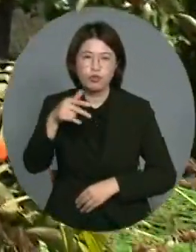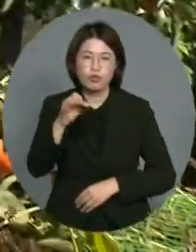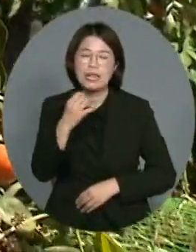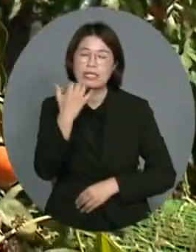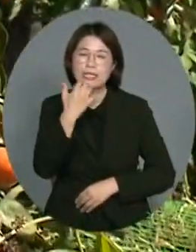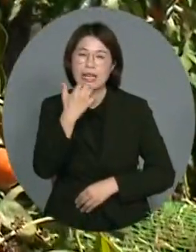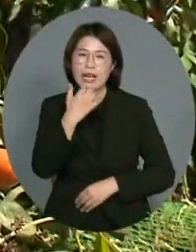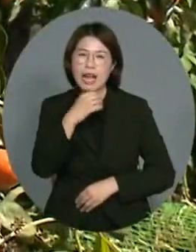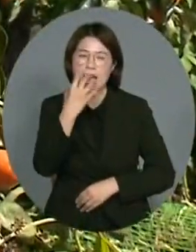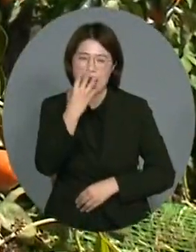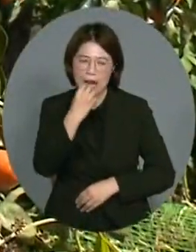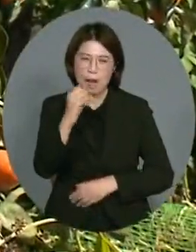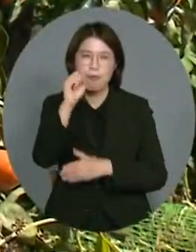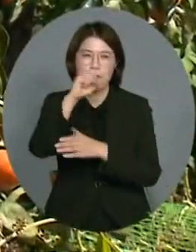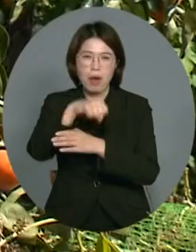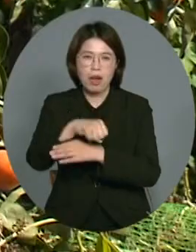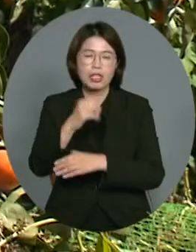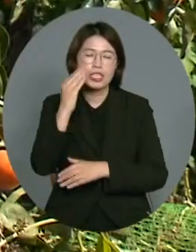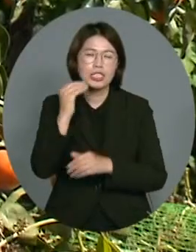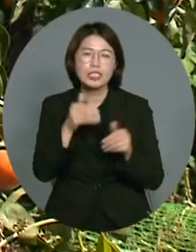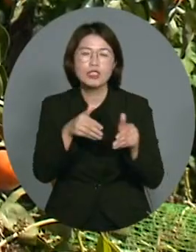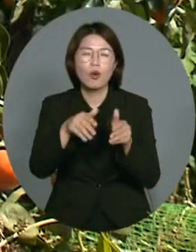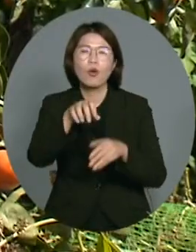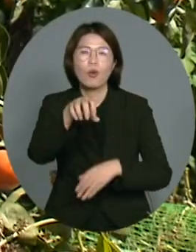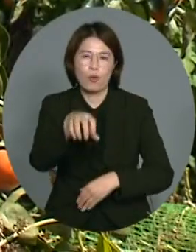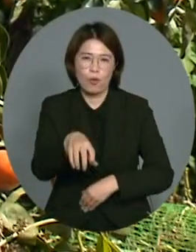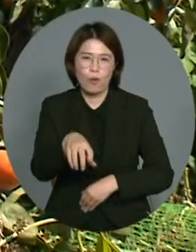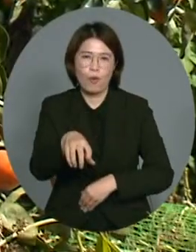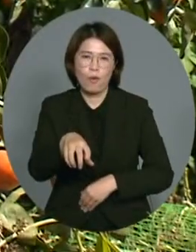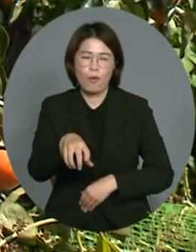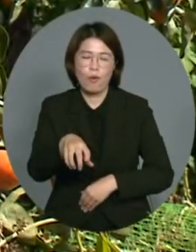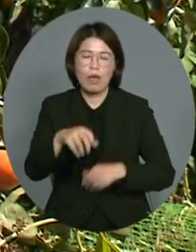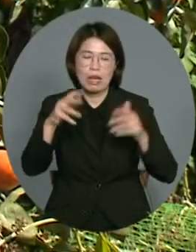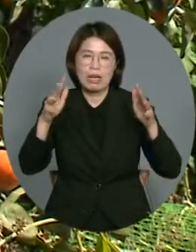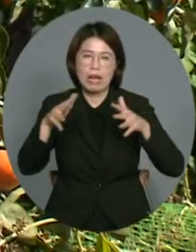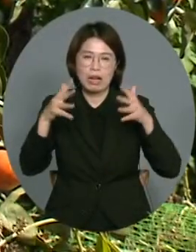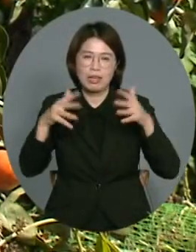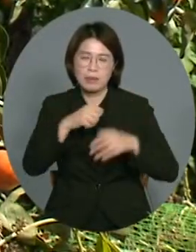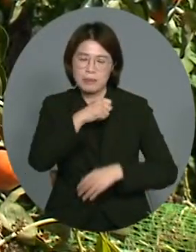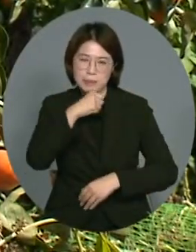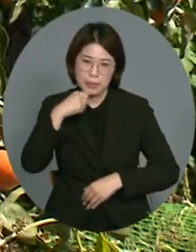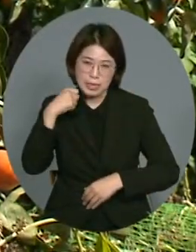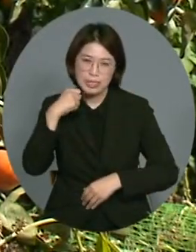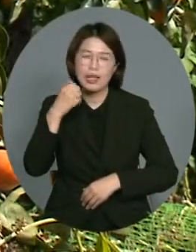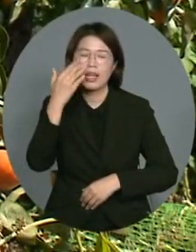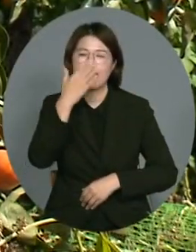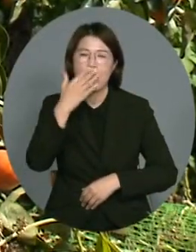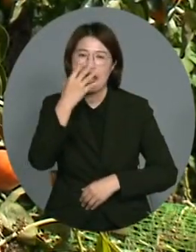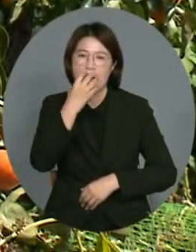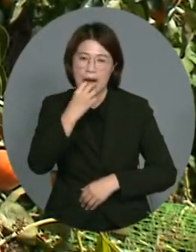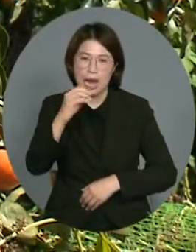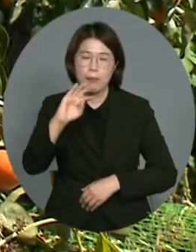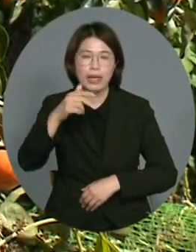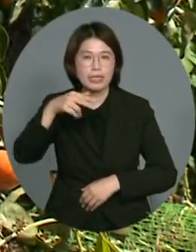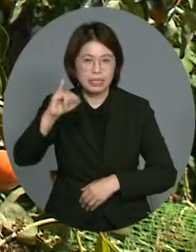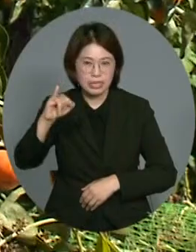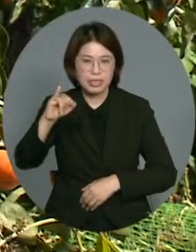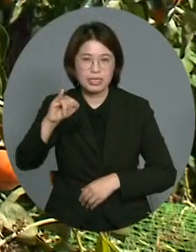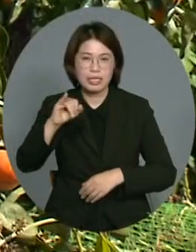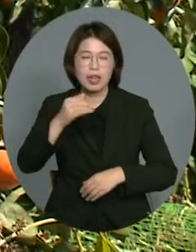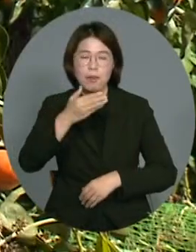감이 주렁주렁 열리는 청도인데요. 가을의 으뜸과일, 맛있고 달달한 반시를 만날 수 있는